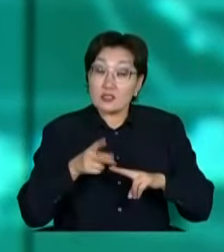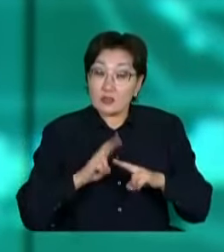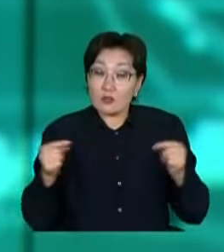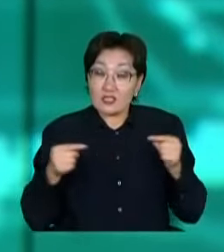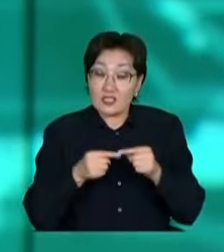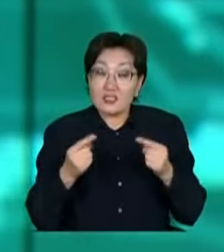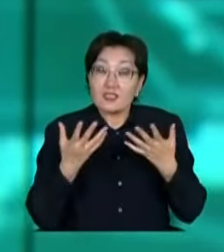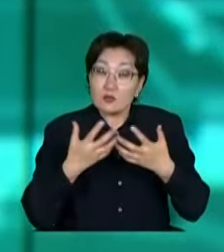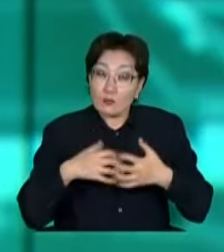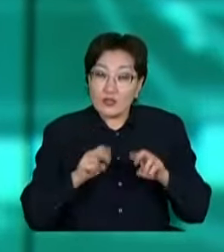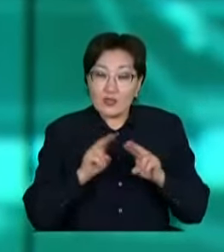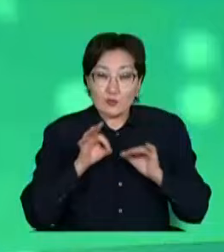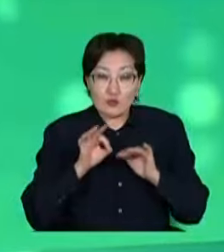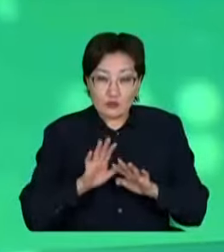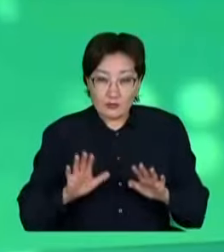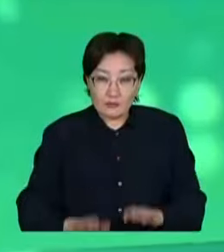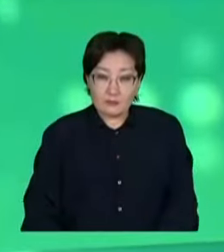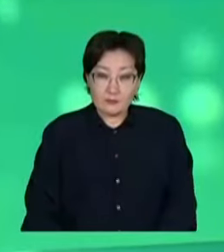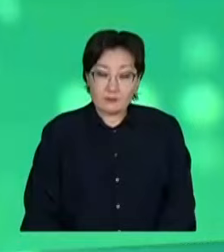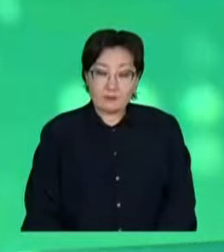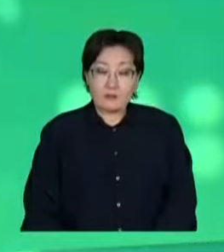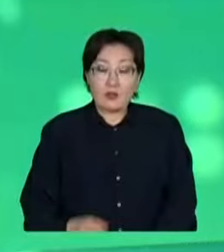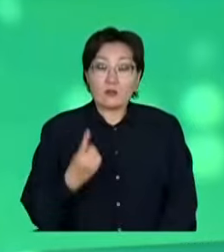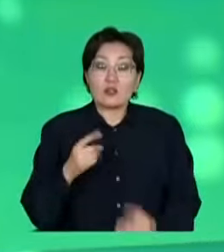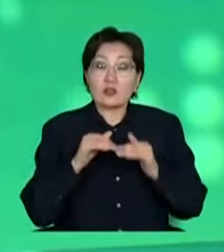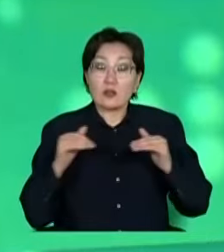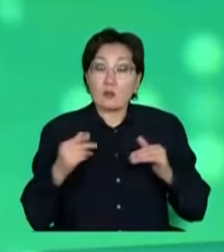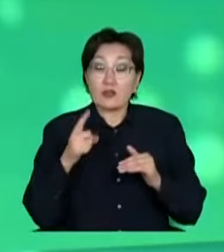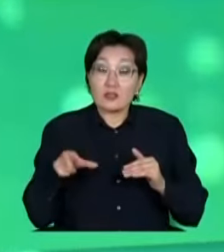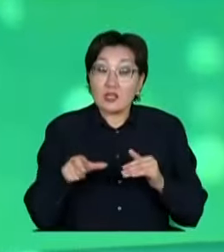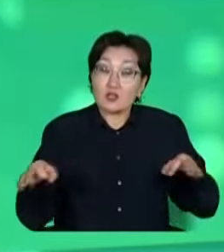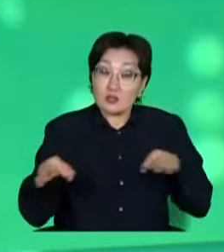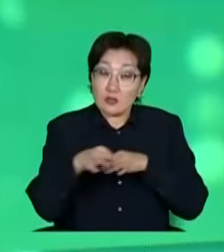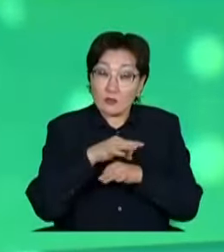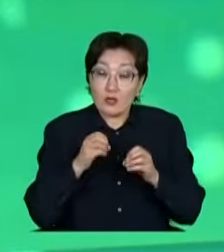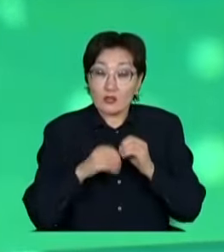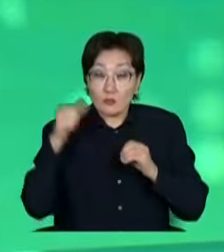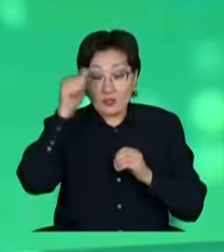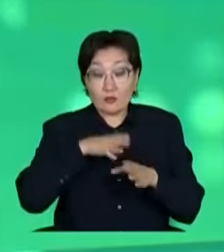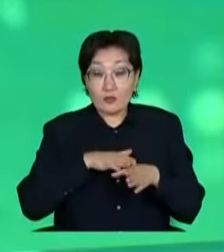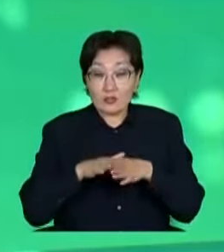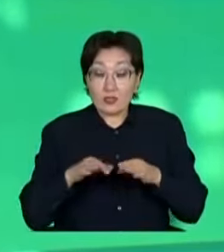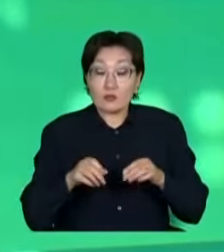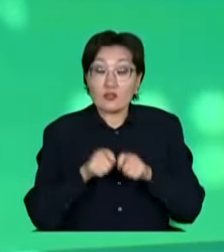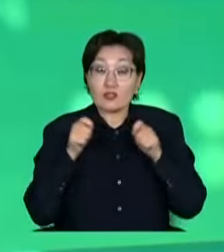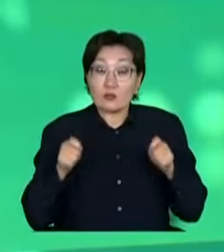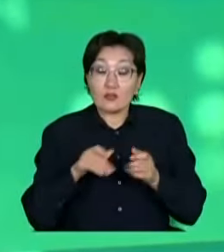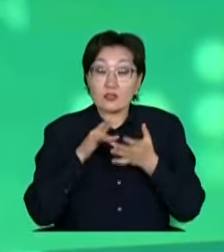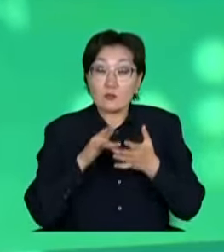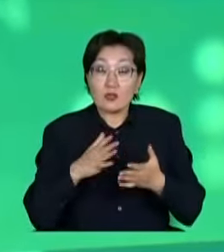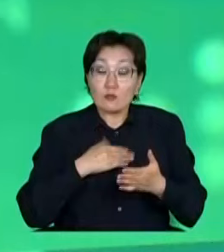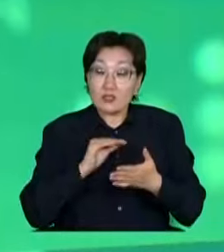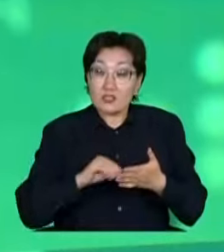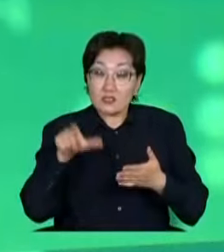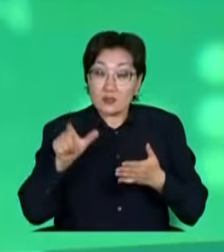нақты санақты ешкім жүргізген емес. Бір белдеу, бір жол жобасына 10 жыл толуына орай ұйымдастырылған турда біздің